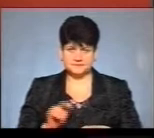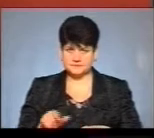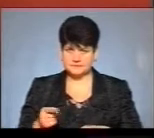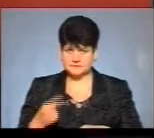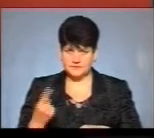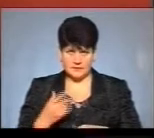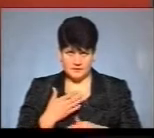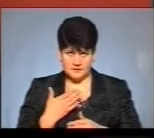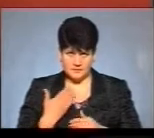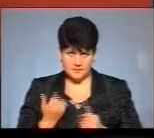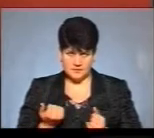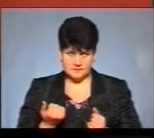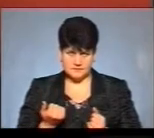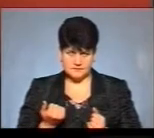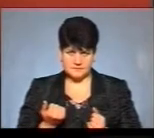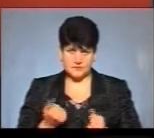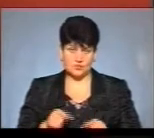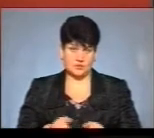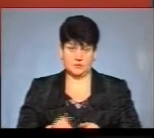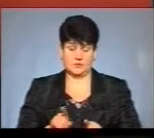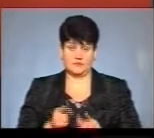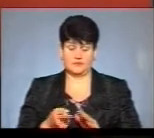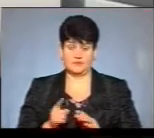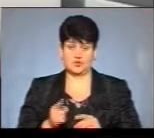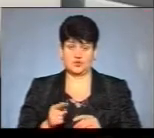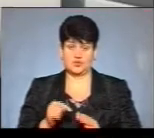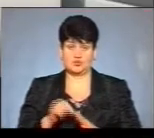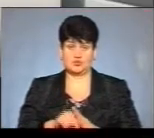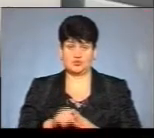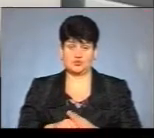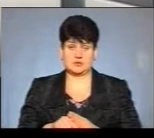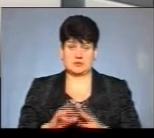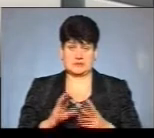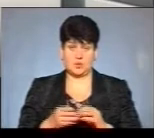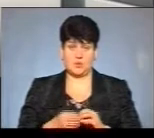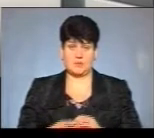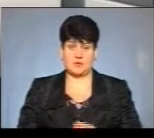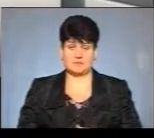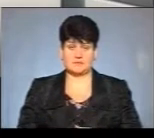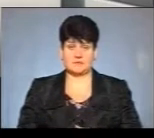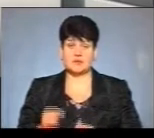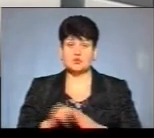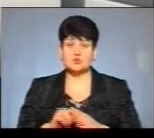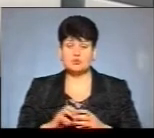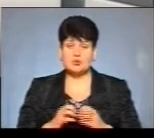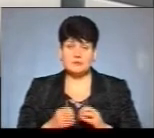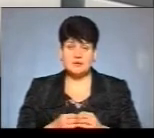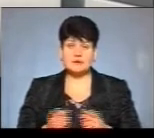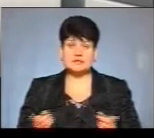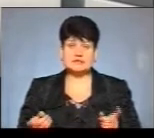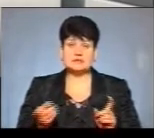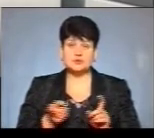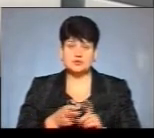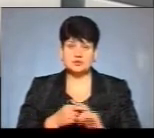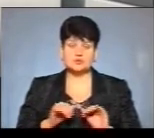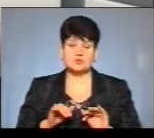аж такої немає. Тоді в чому суть загалом проблеми? Суть проблеми – це долучитись до